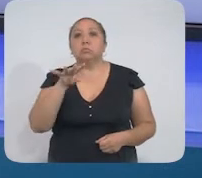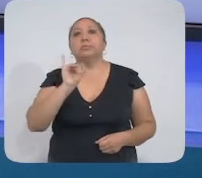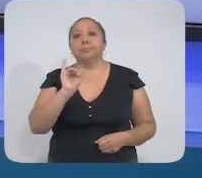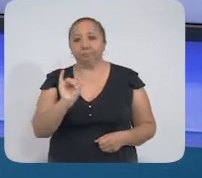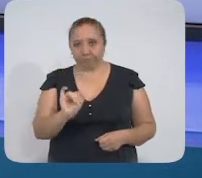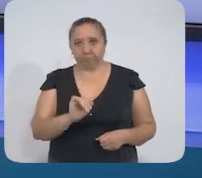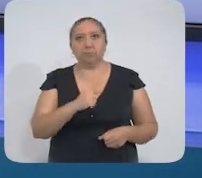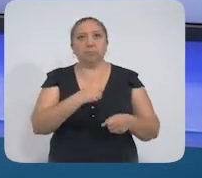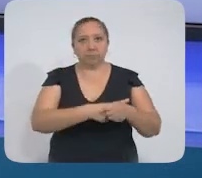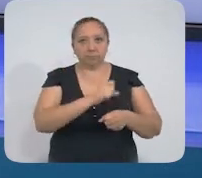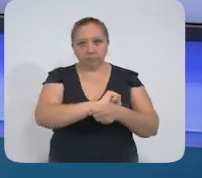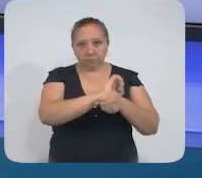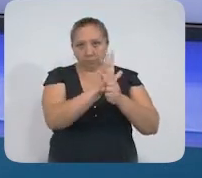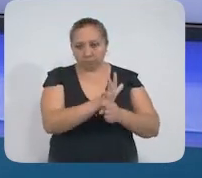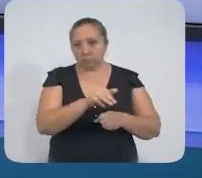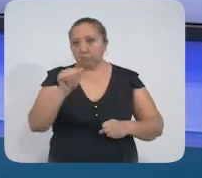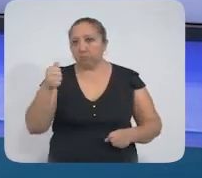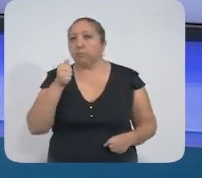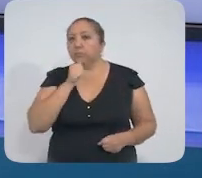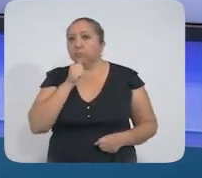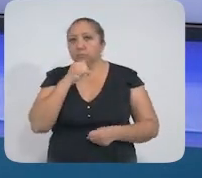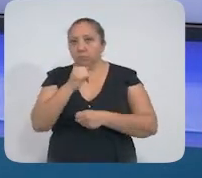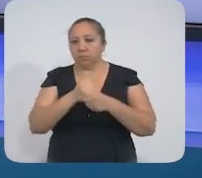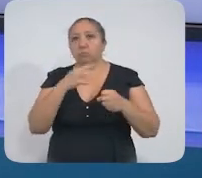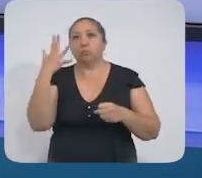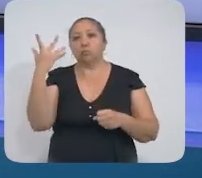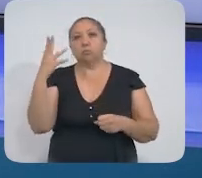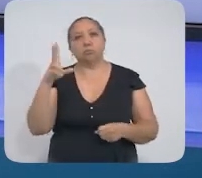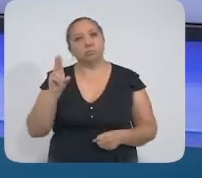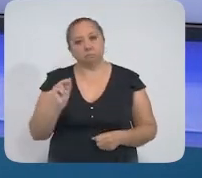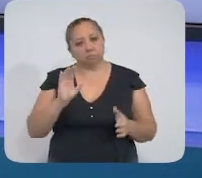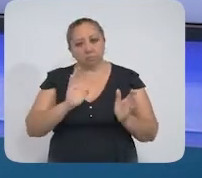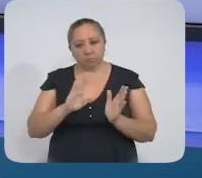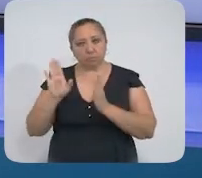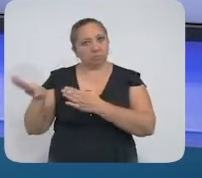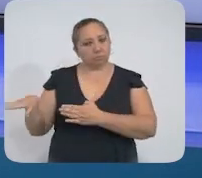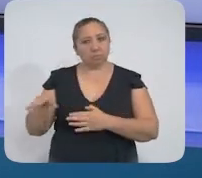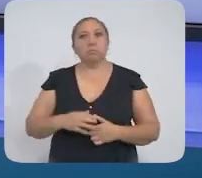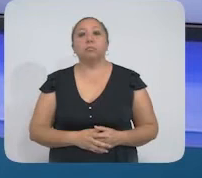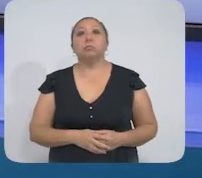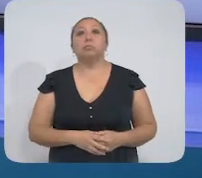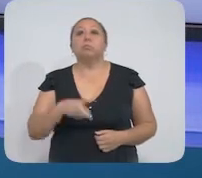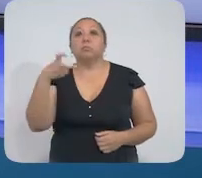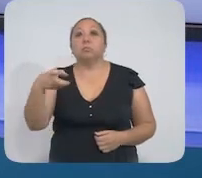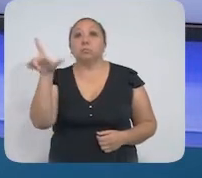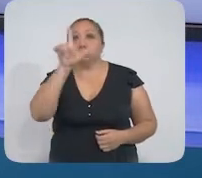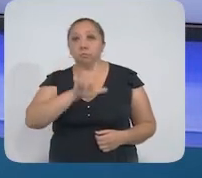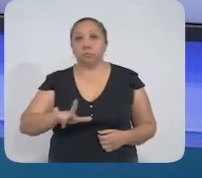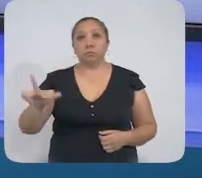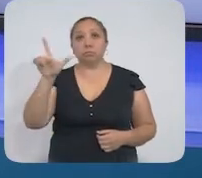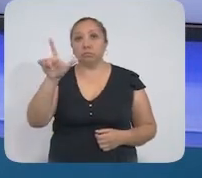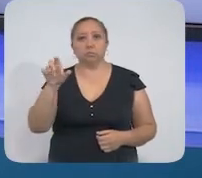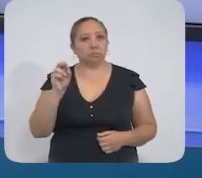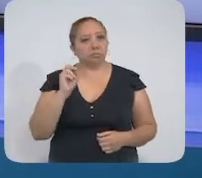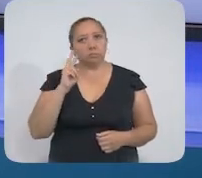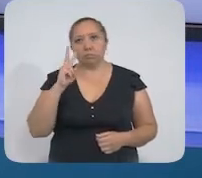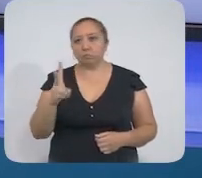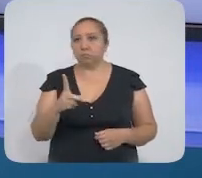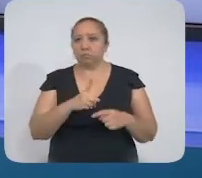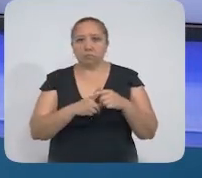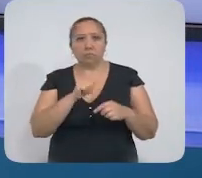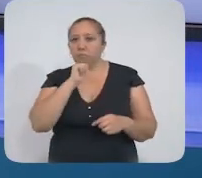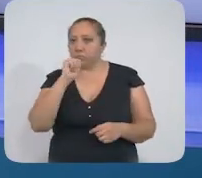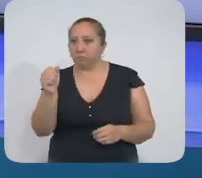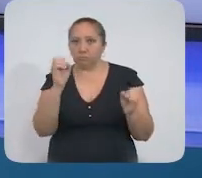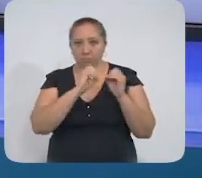mako kutukultal marxanwa yantiole kohanilo. Ichilobe 19 juntulule tzoku chikpahal kohano.